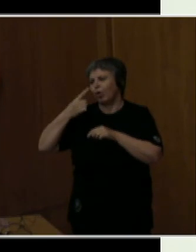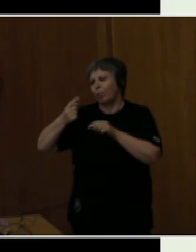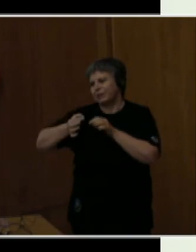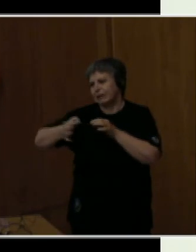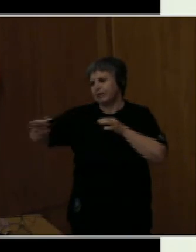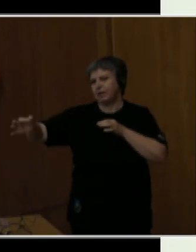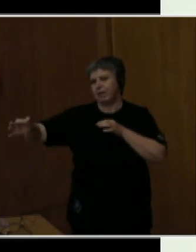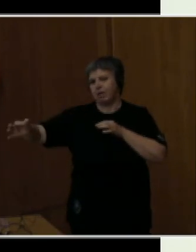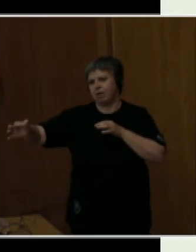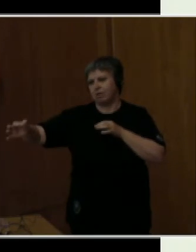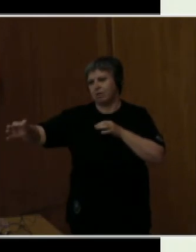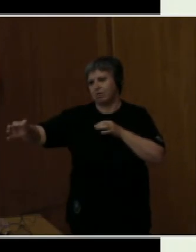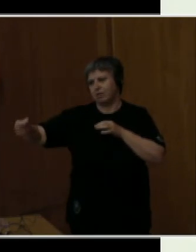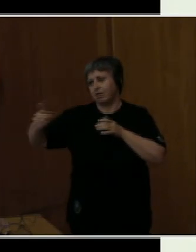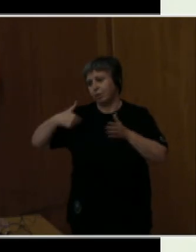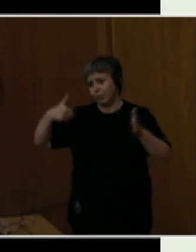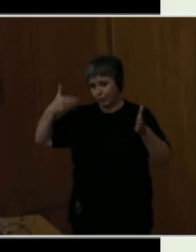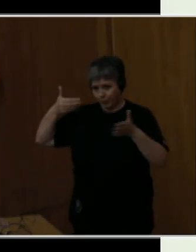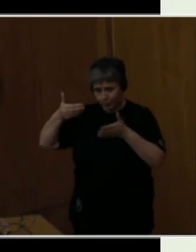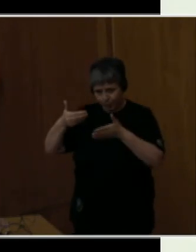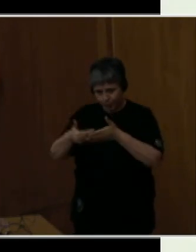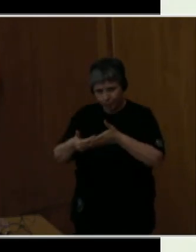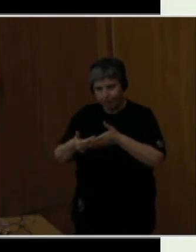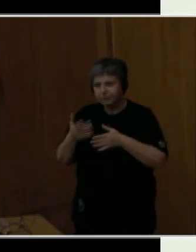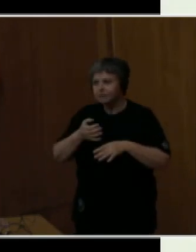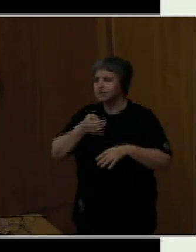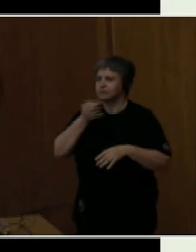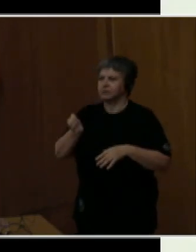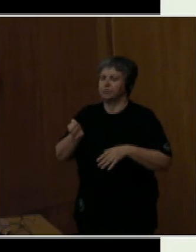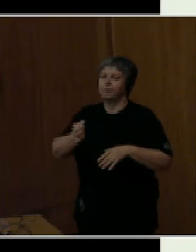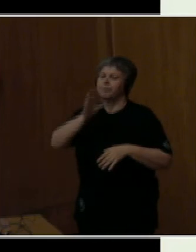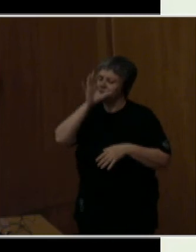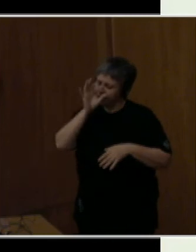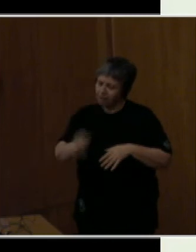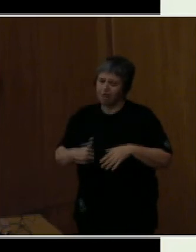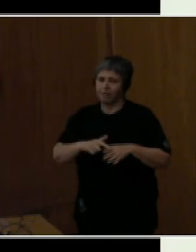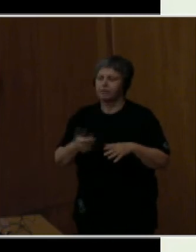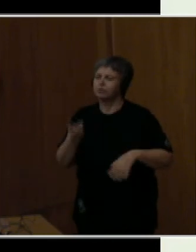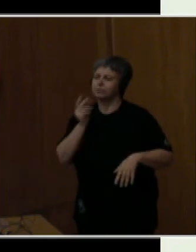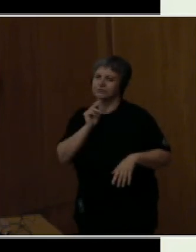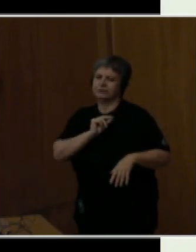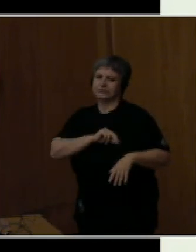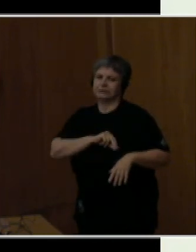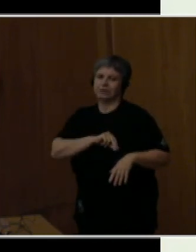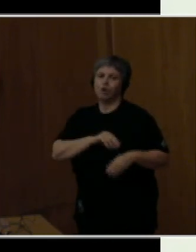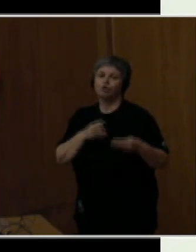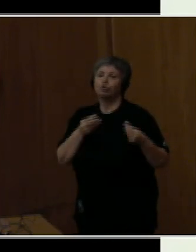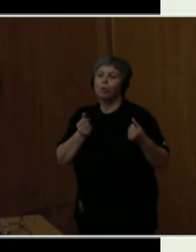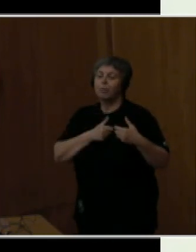Κλείνοντας και καταλήγοντας, οι οπτικές ίνες είναι όντως το αποδοτικότερο μέσο ενσύρματης